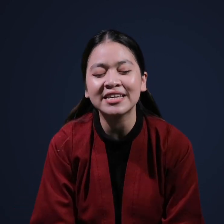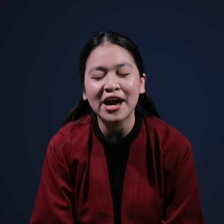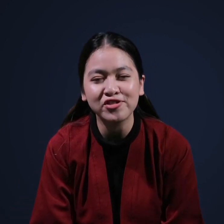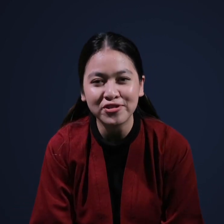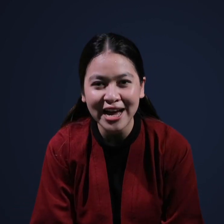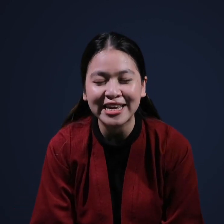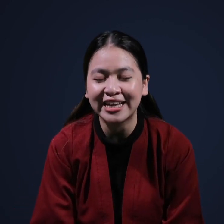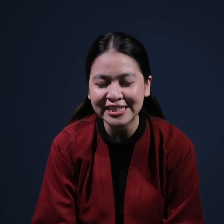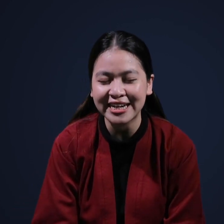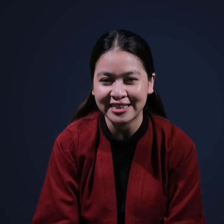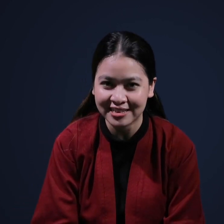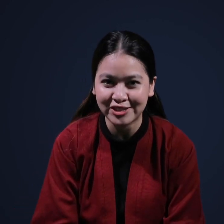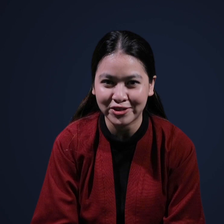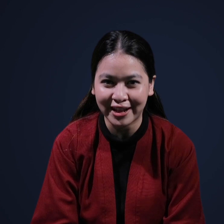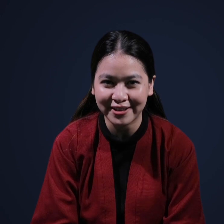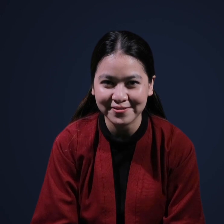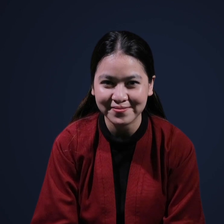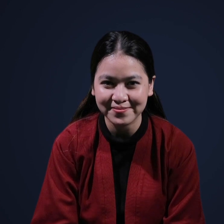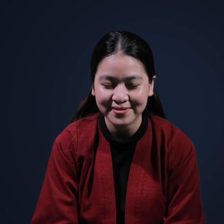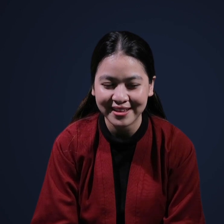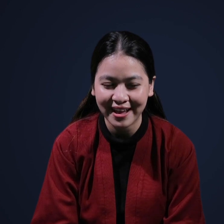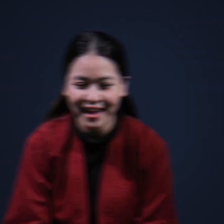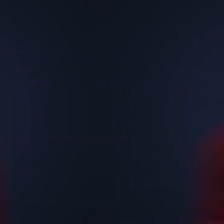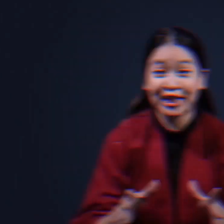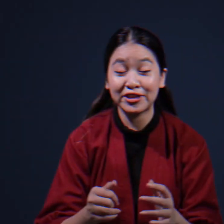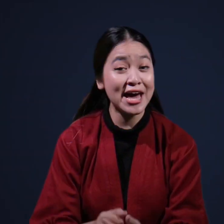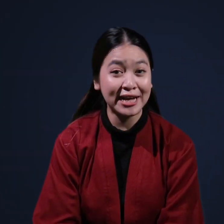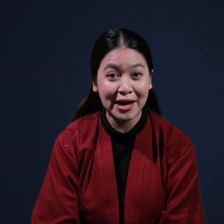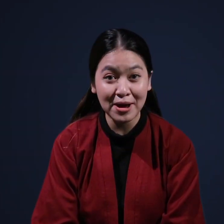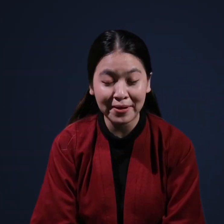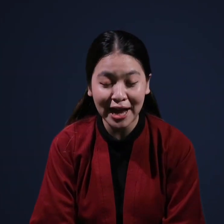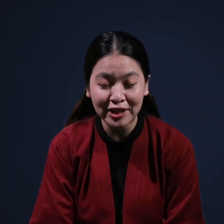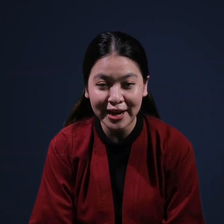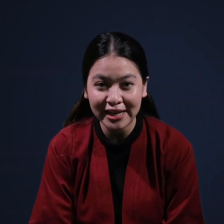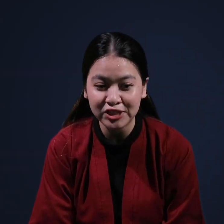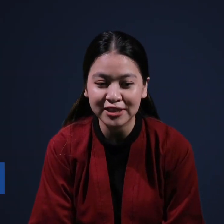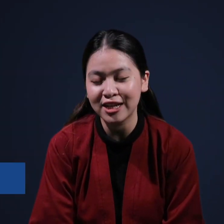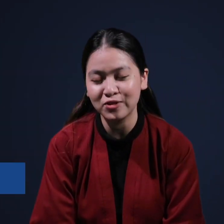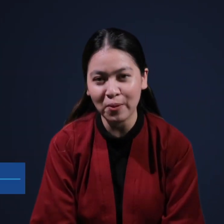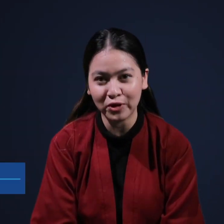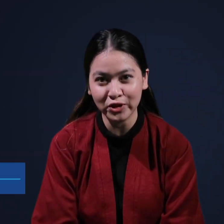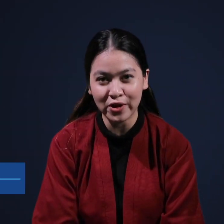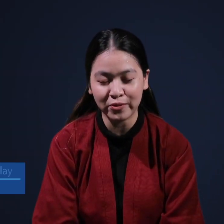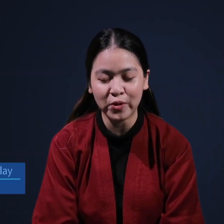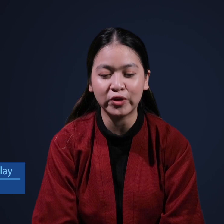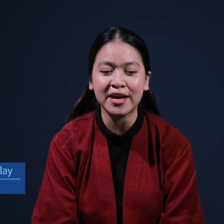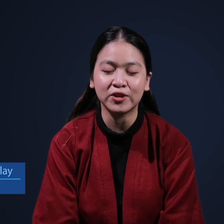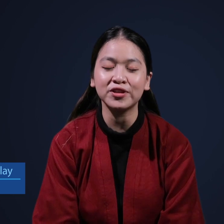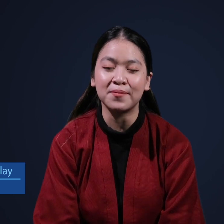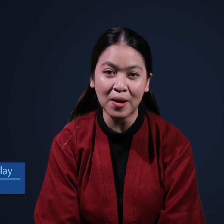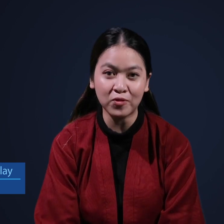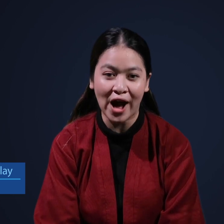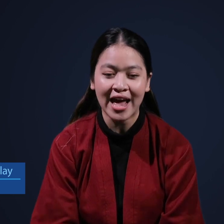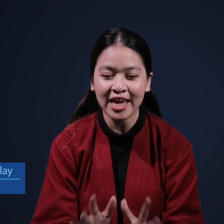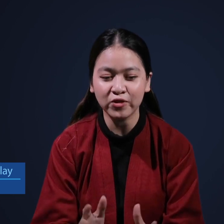bisa terdengar juga di kancah internasional. Itu dia kabar Pekan Olahraga Nasional 20 2021